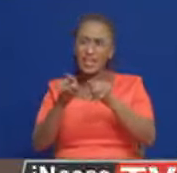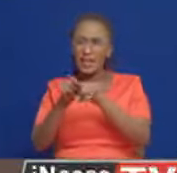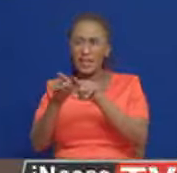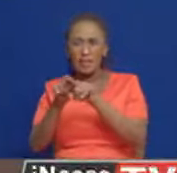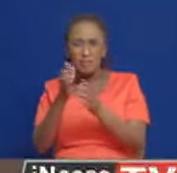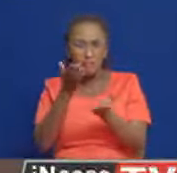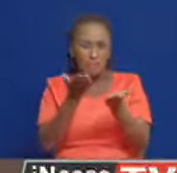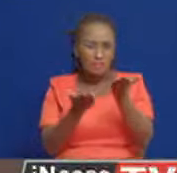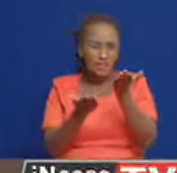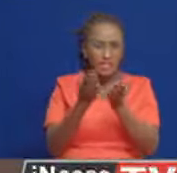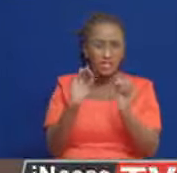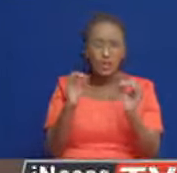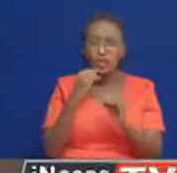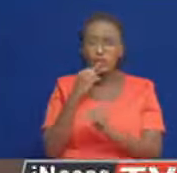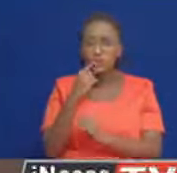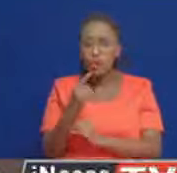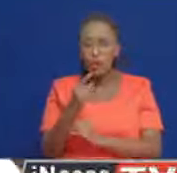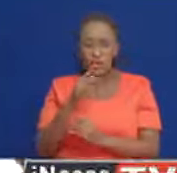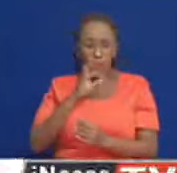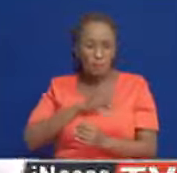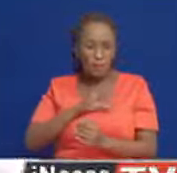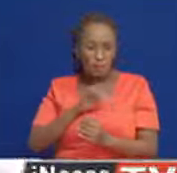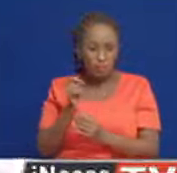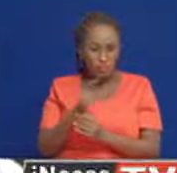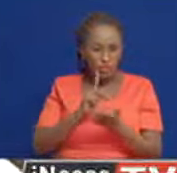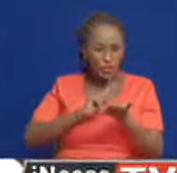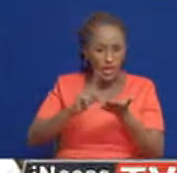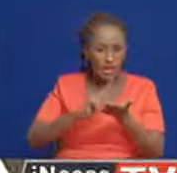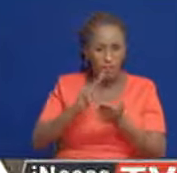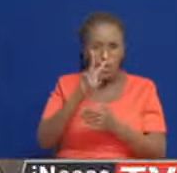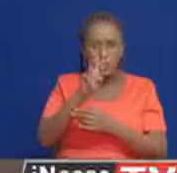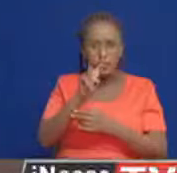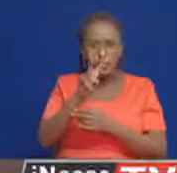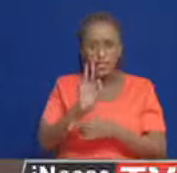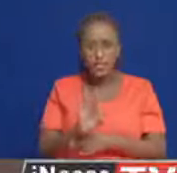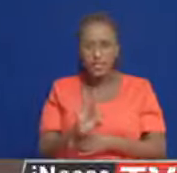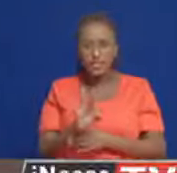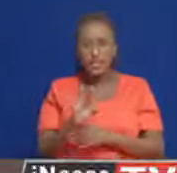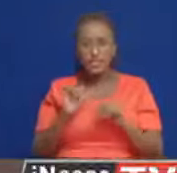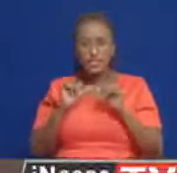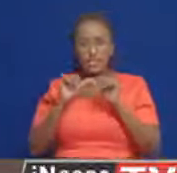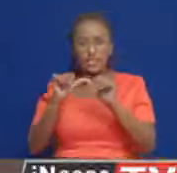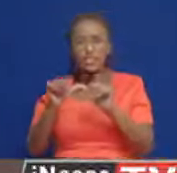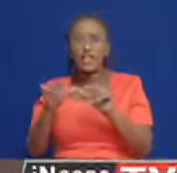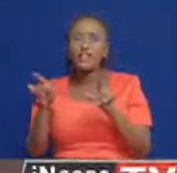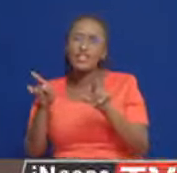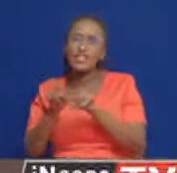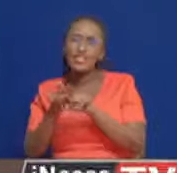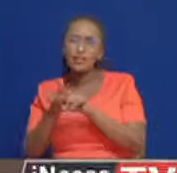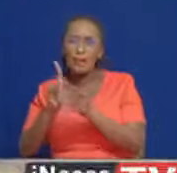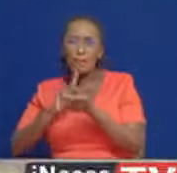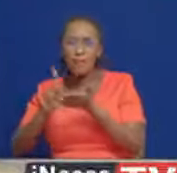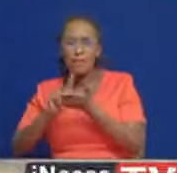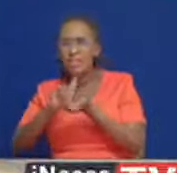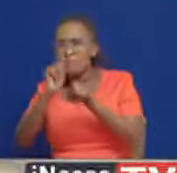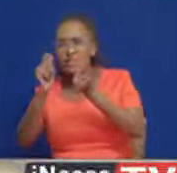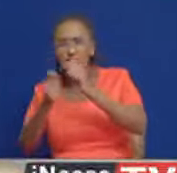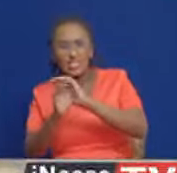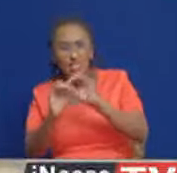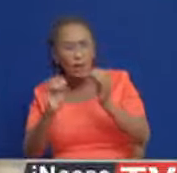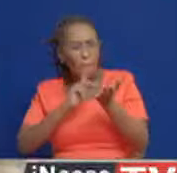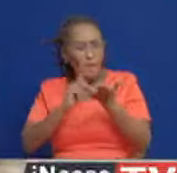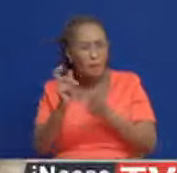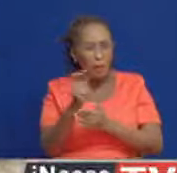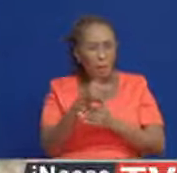Yeah? Kwa hiyo kumbuka kwamba mshahara ambao ulikuwa unalipwa mwaka wa 2020 ndio ni mshahara wako haujabadilika. Haujapanda.